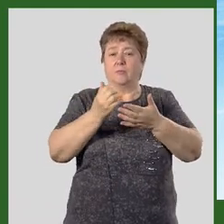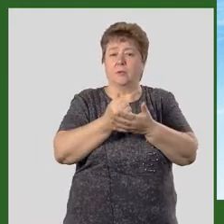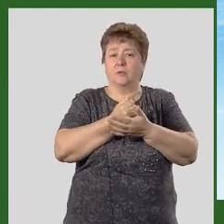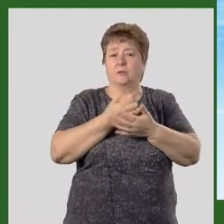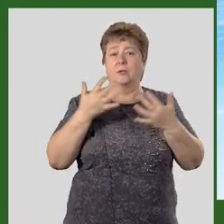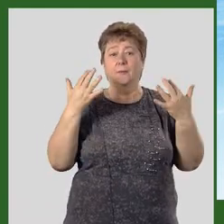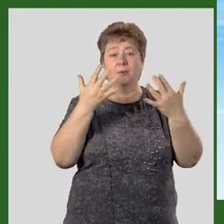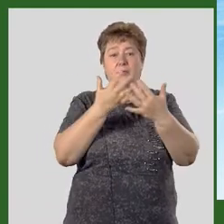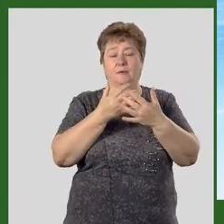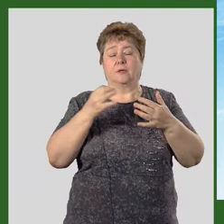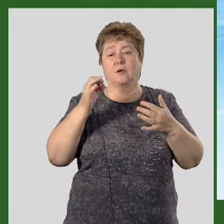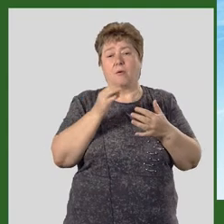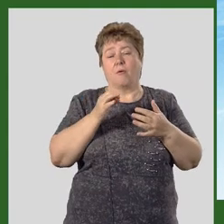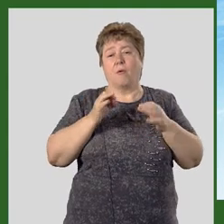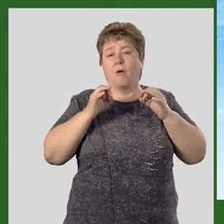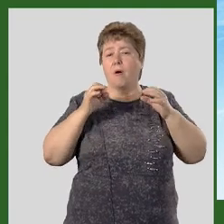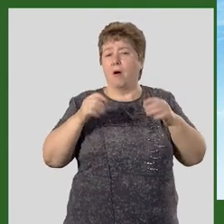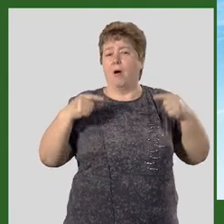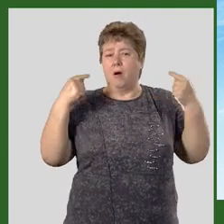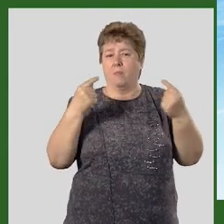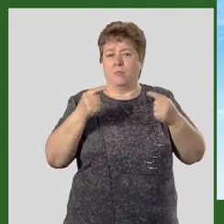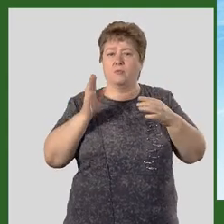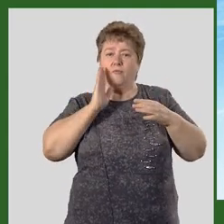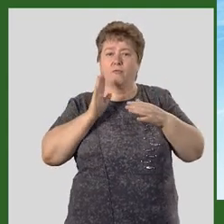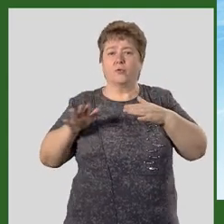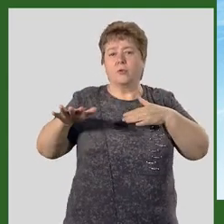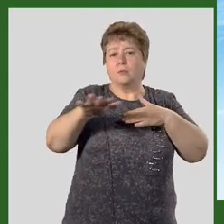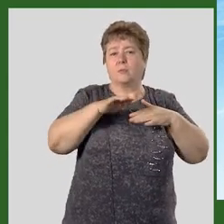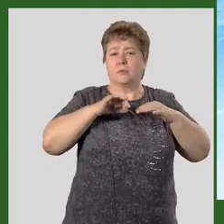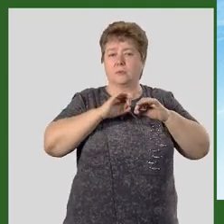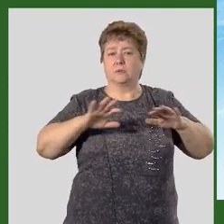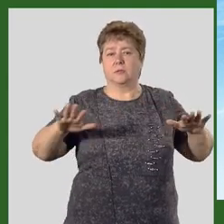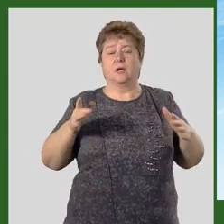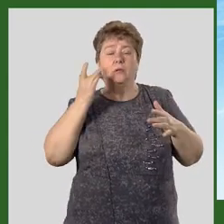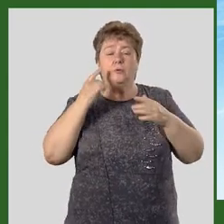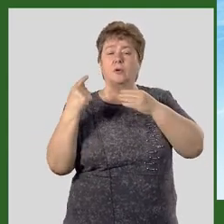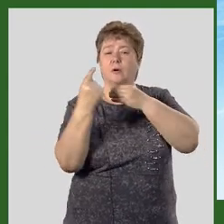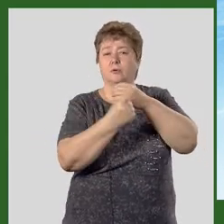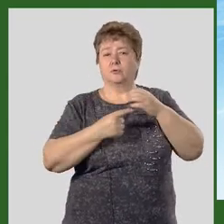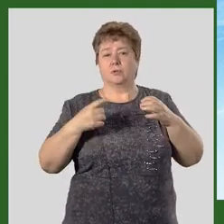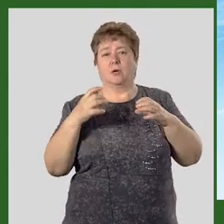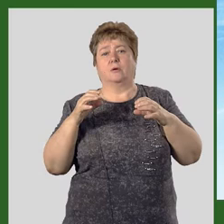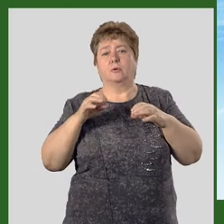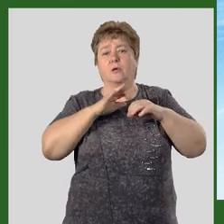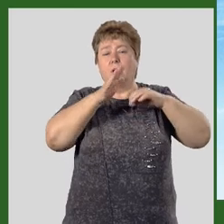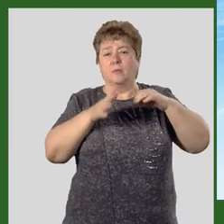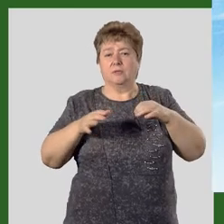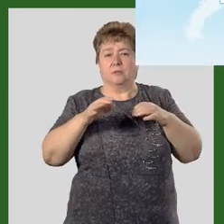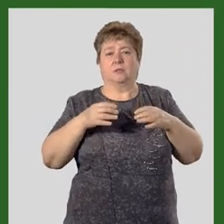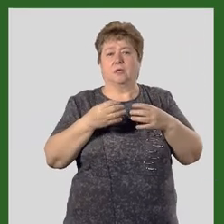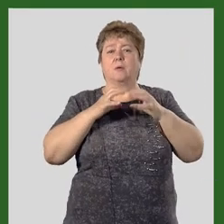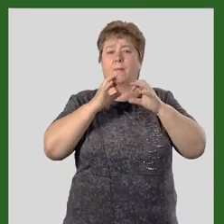получить представление об огромных водных пространствах, окружающих материки нашей